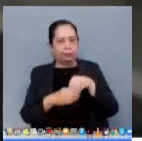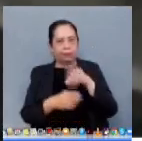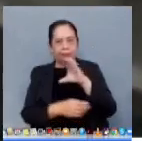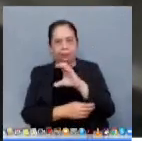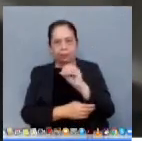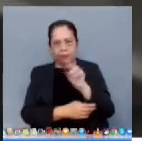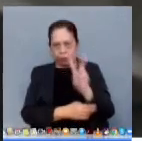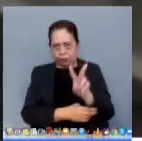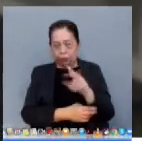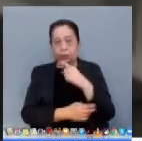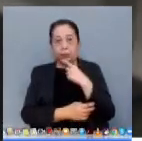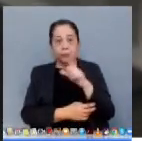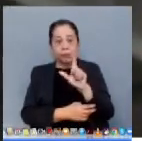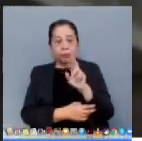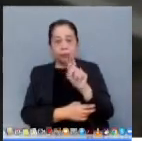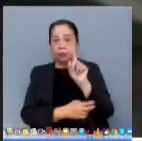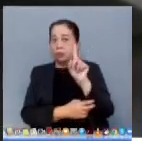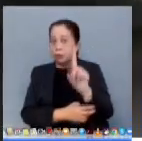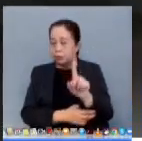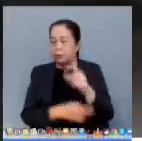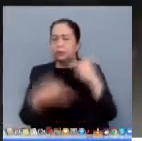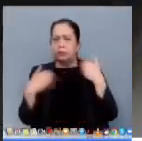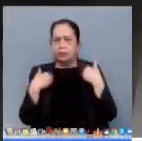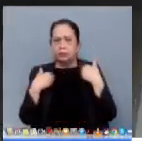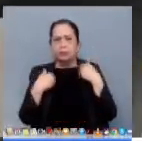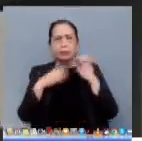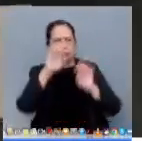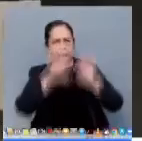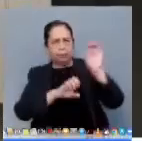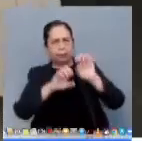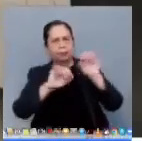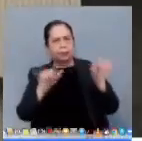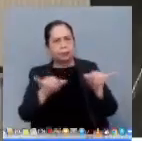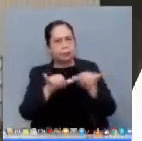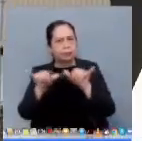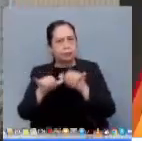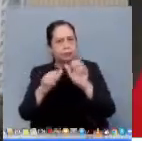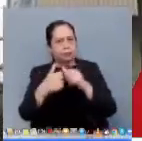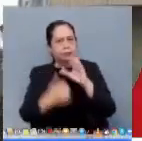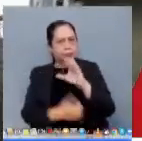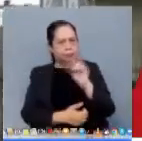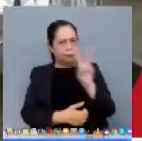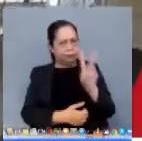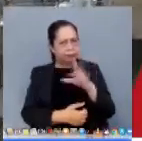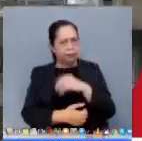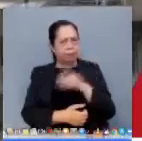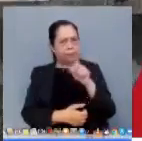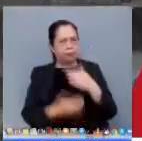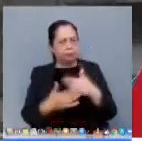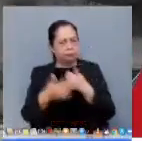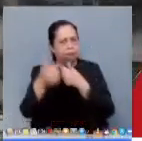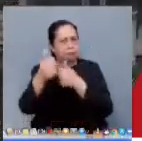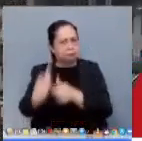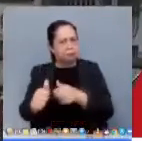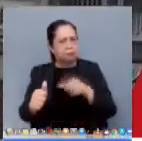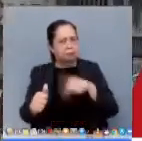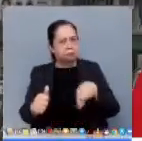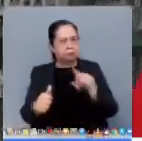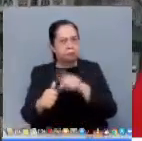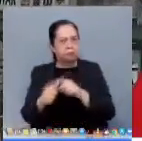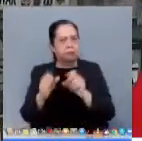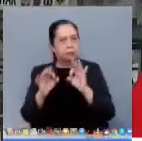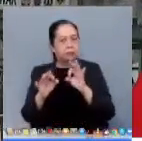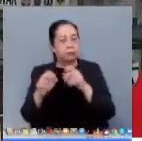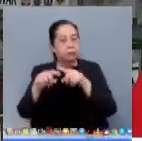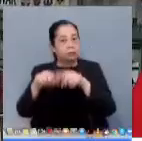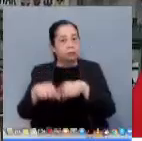sa LRT1, may pansukat din naman daw sila ng carbon dioxide at nasusunod naman daw nila ito kung pagbabataya ng